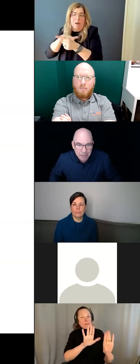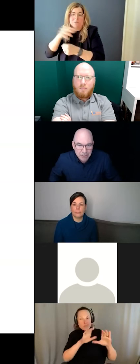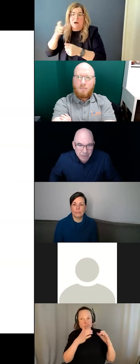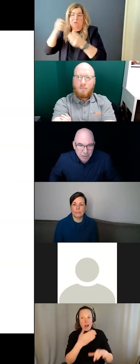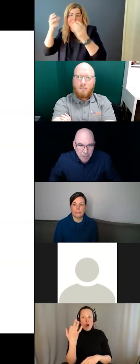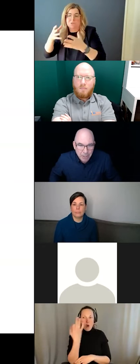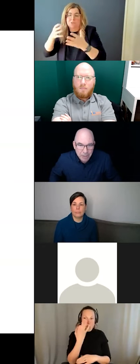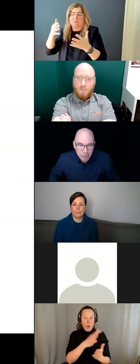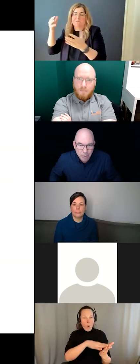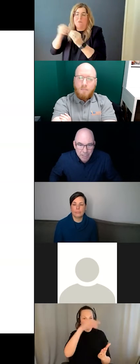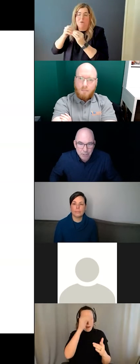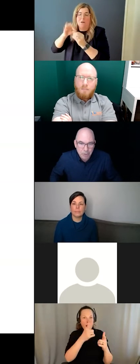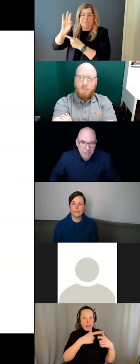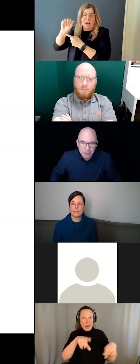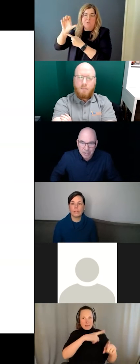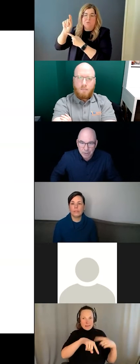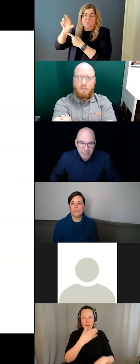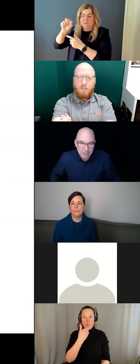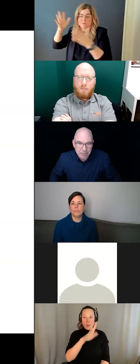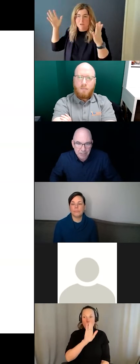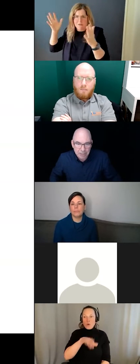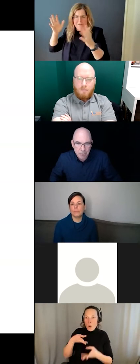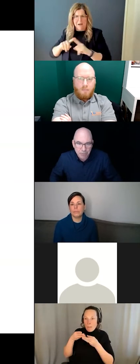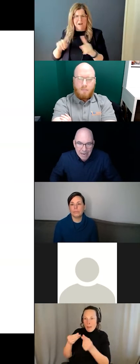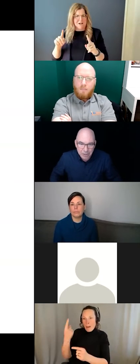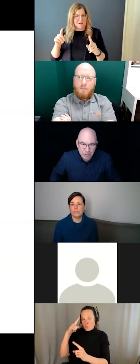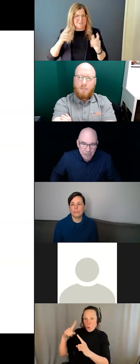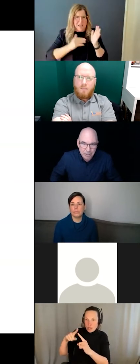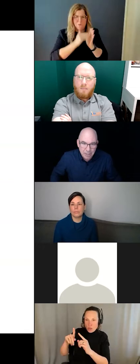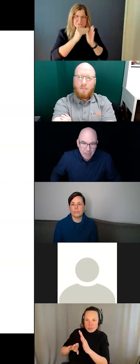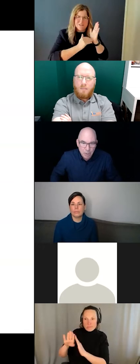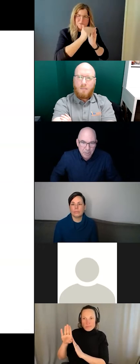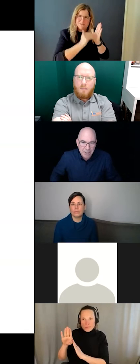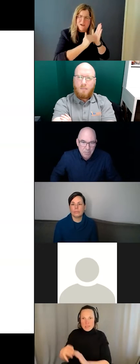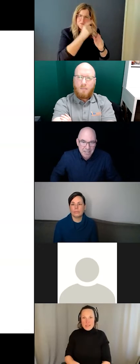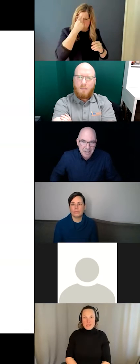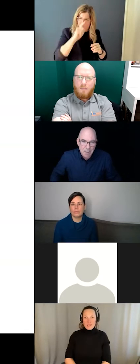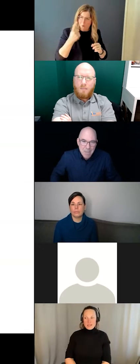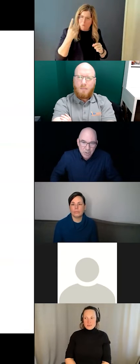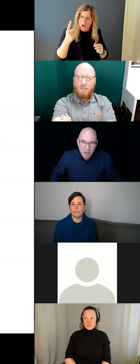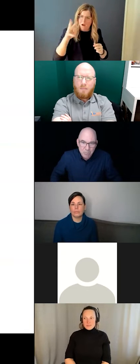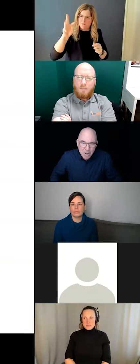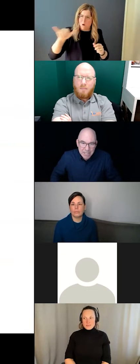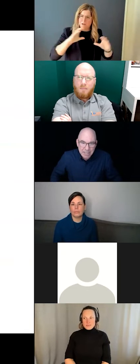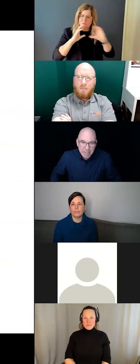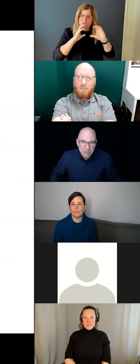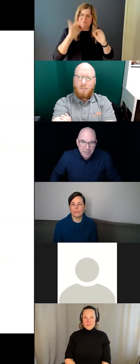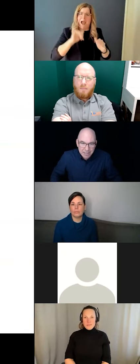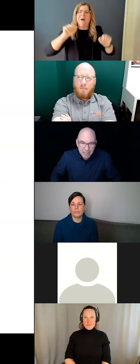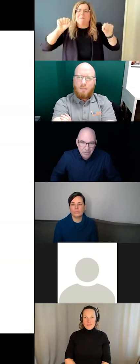classe de langage des signes. C'est pas trop demandé, dépendant de la situation qui est l'instructeur et